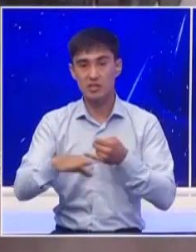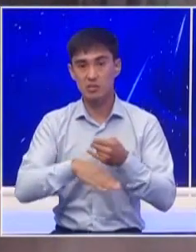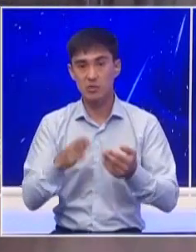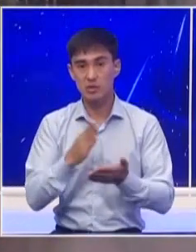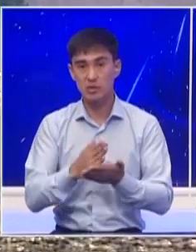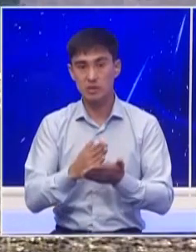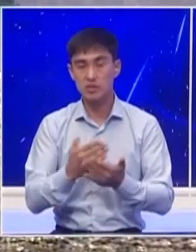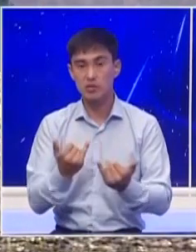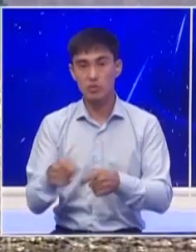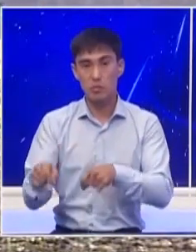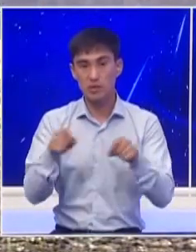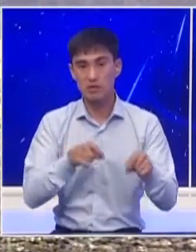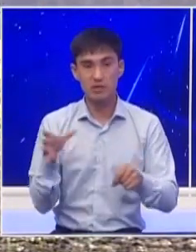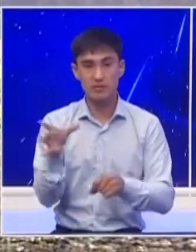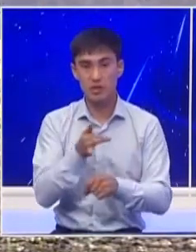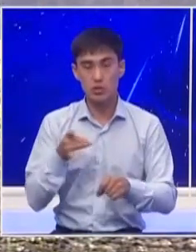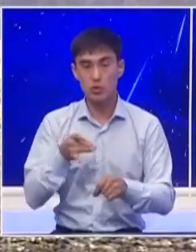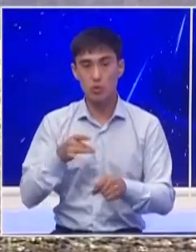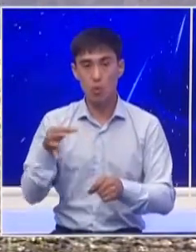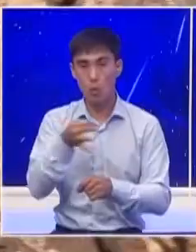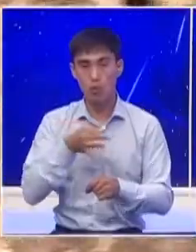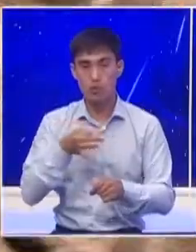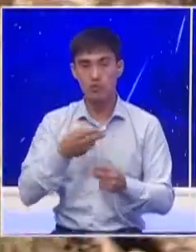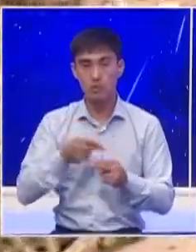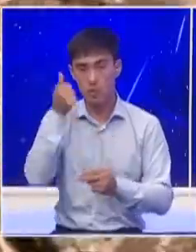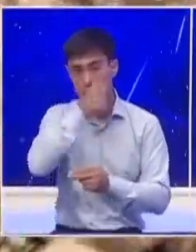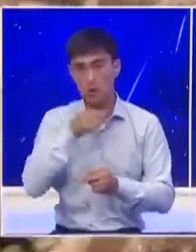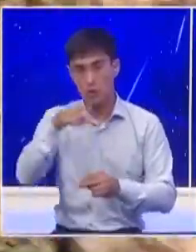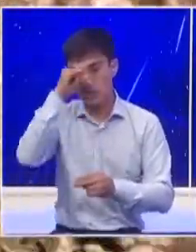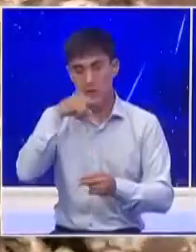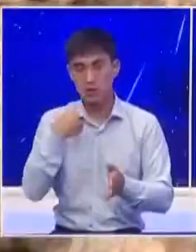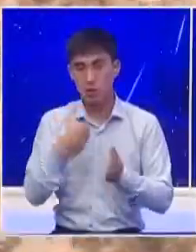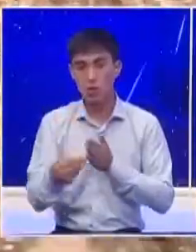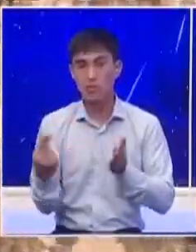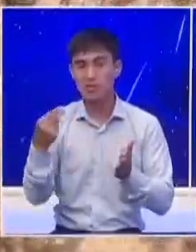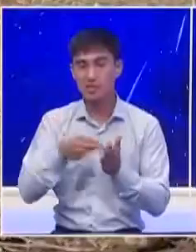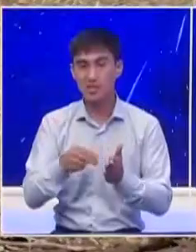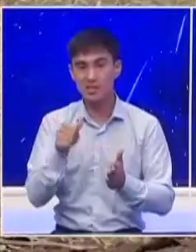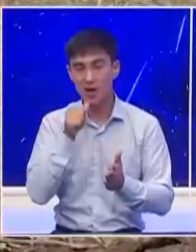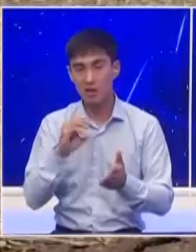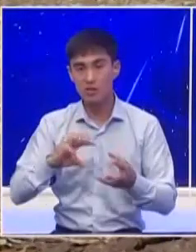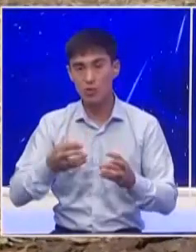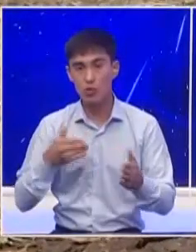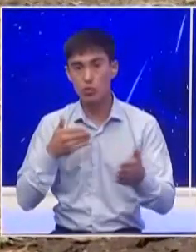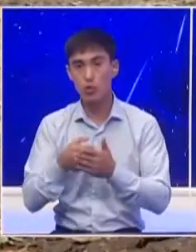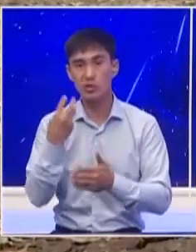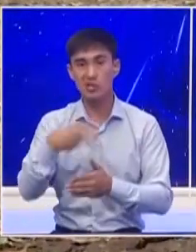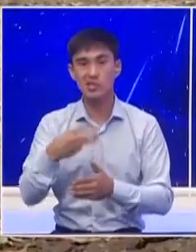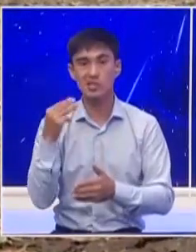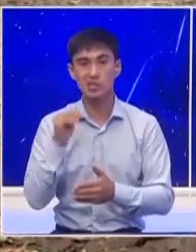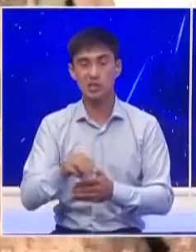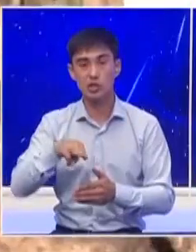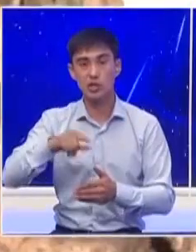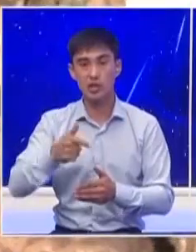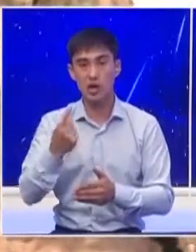поставляют крестьянские хозяйства со всех регионов области. В этом году в Казахстане закупочную цену сахарной свеклы подняли до 30 тысяч